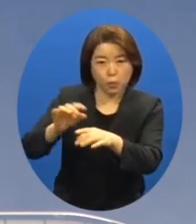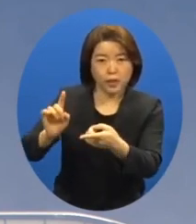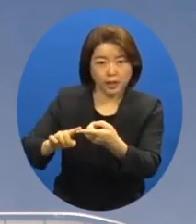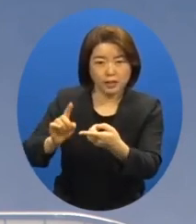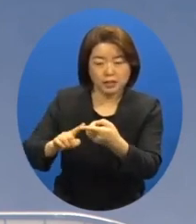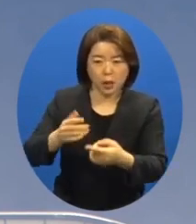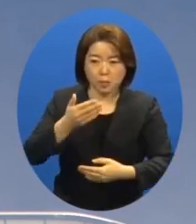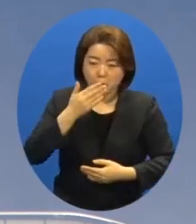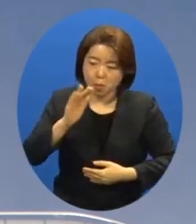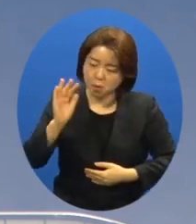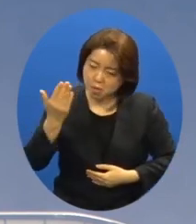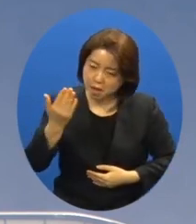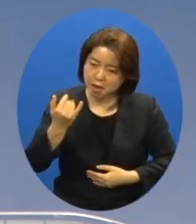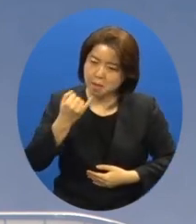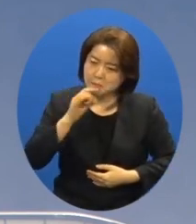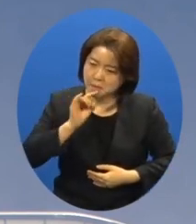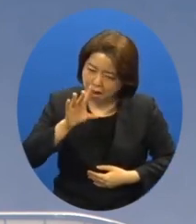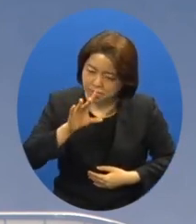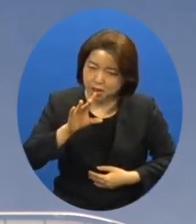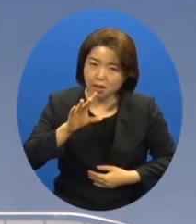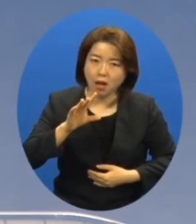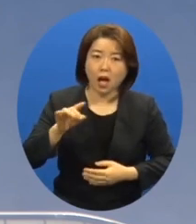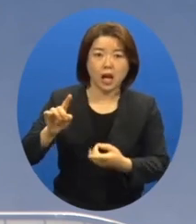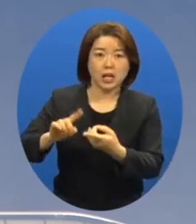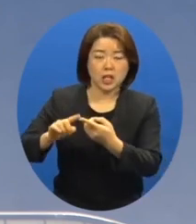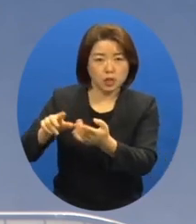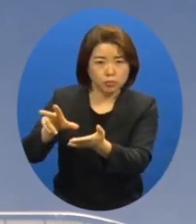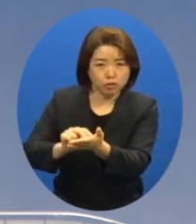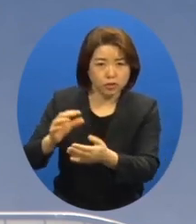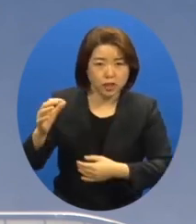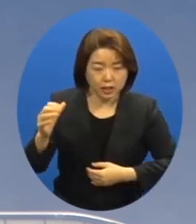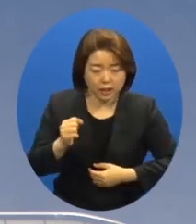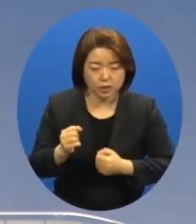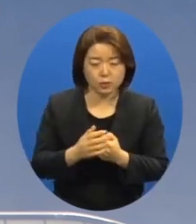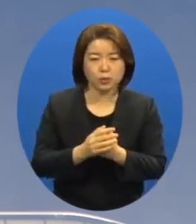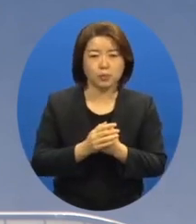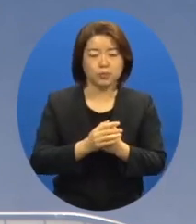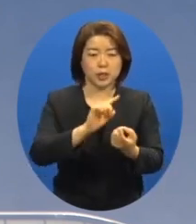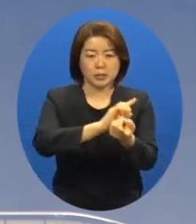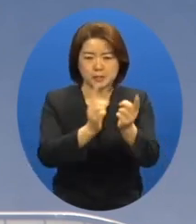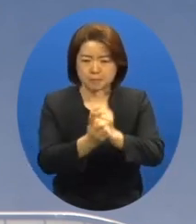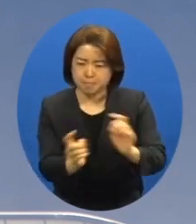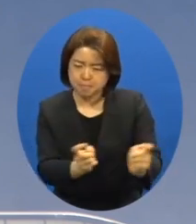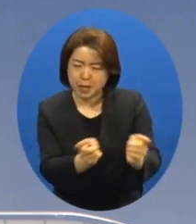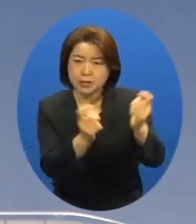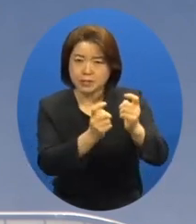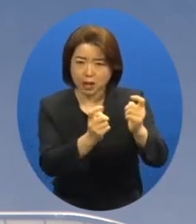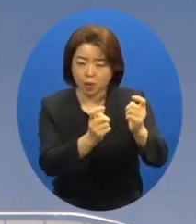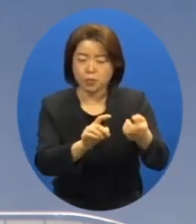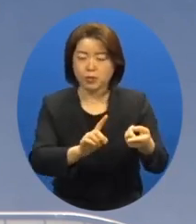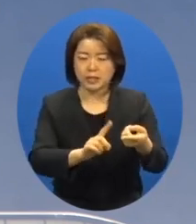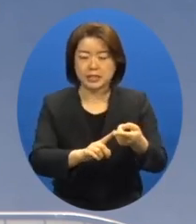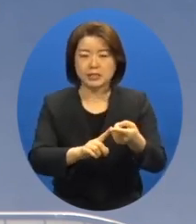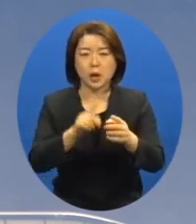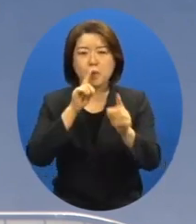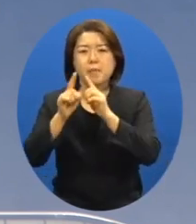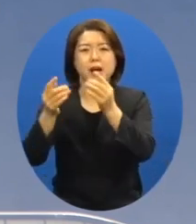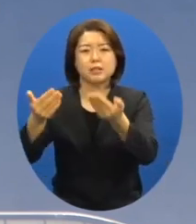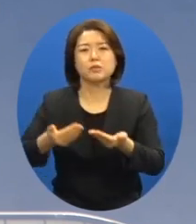문제로 교인들끼리 서로 싸움 문제에 대하여 사도 바울이 말씀하고 있는